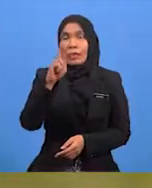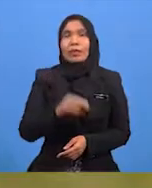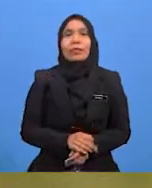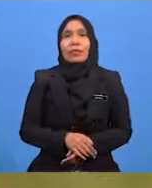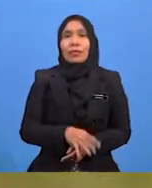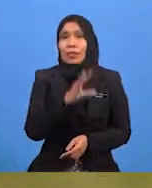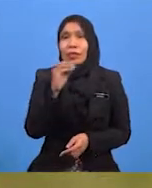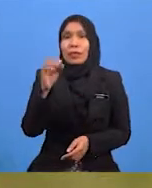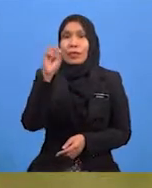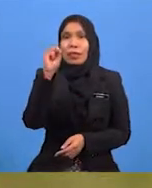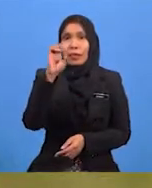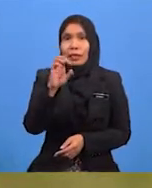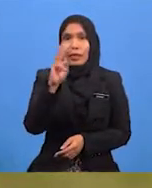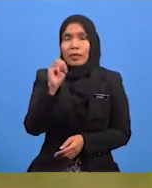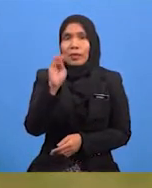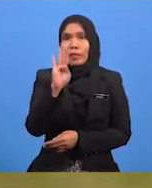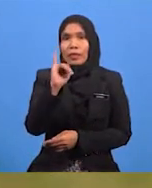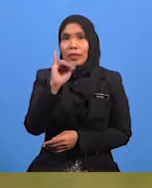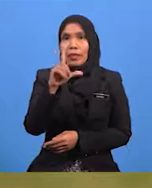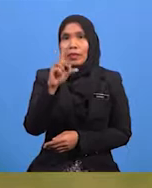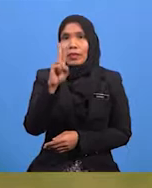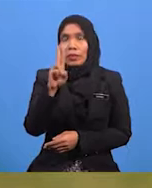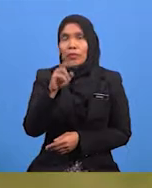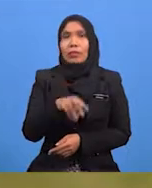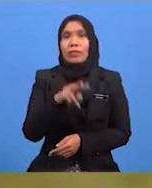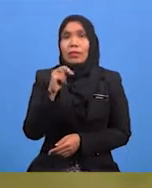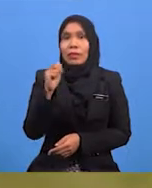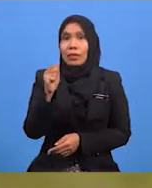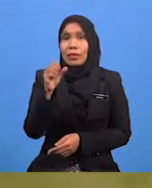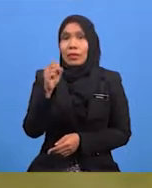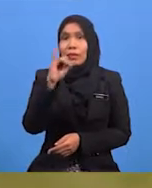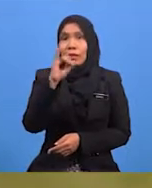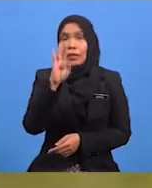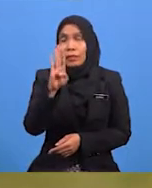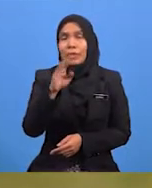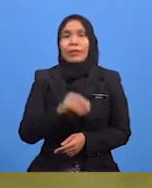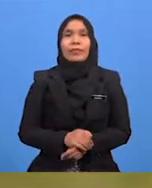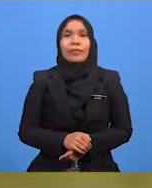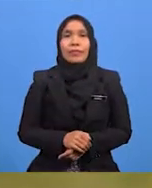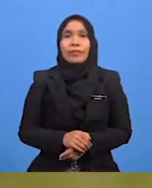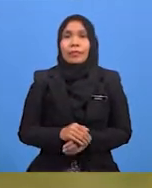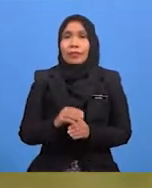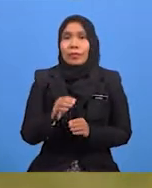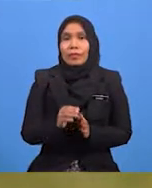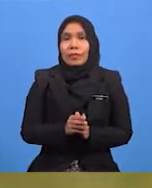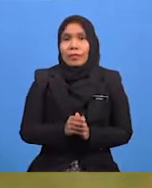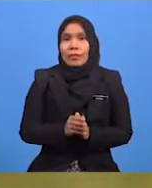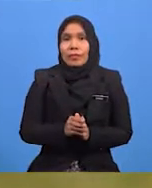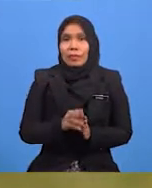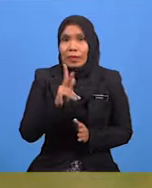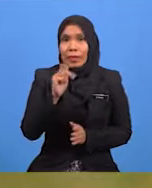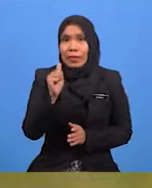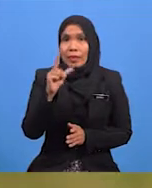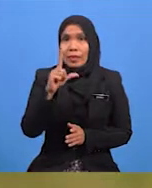Kalimat merupakan perkataan berunsur abstrak kerana tidak dapat dilihat secara